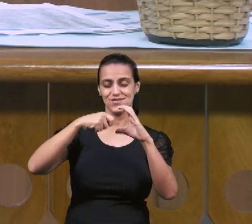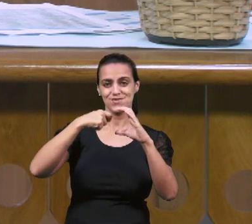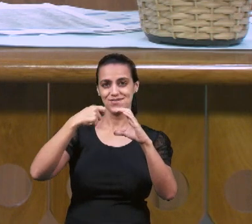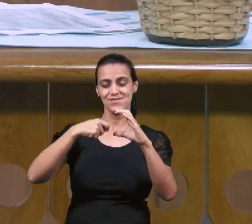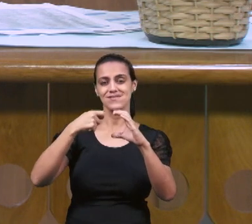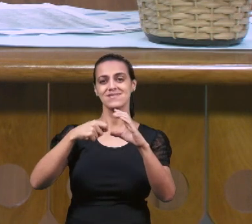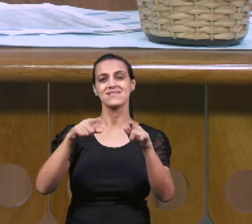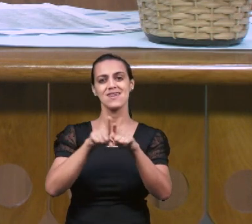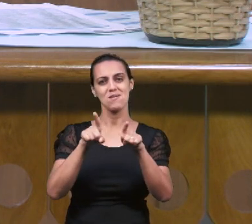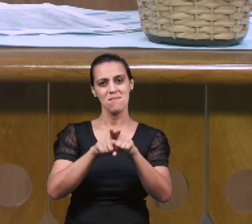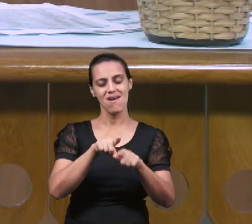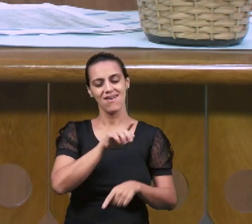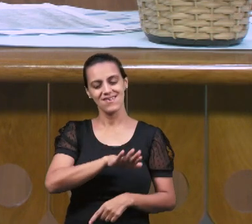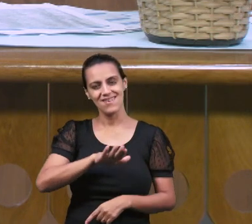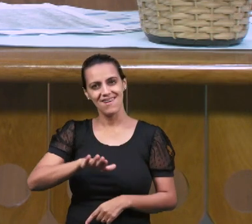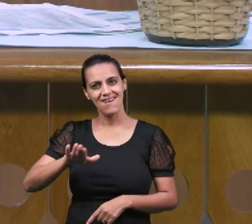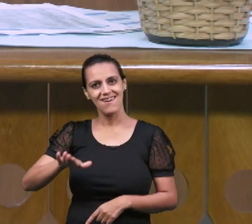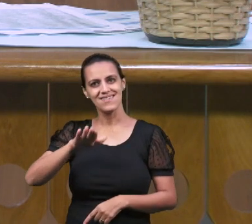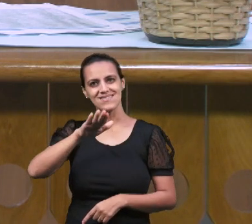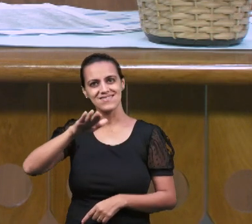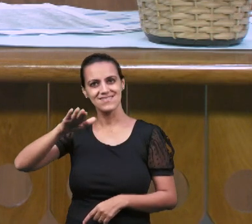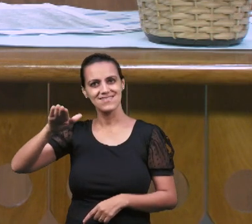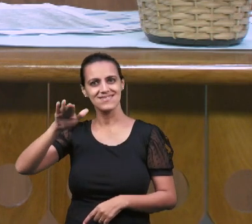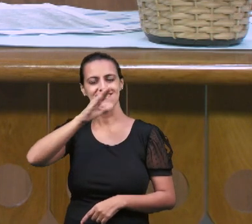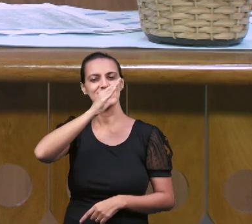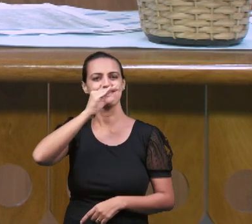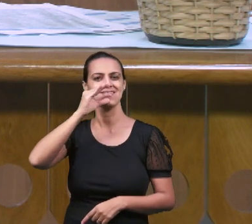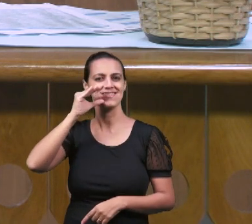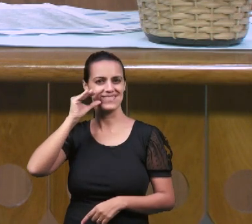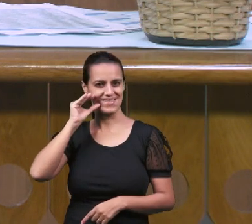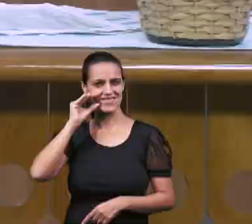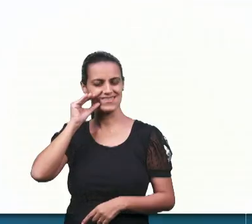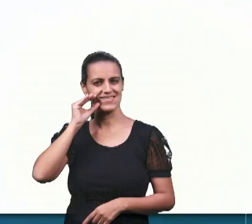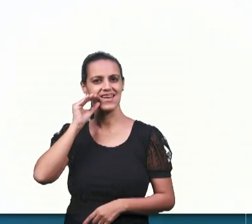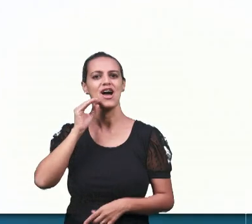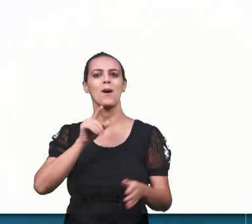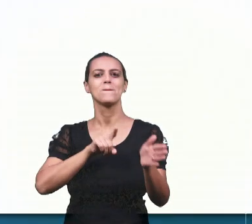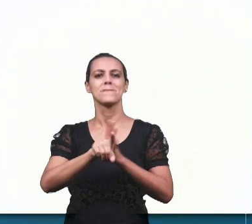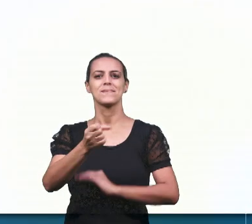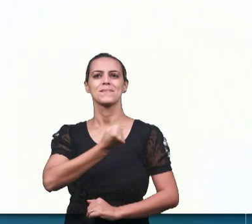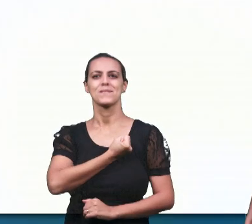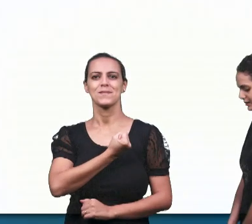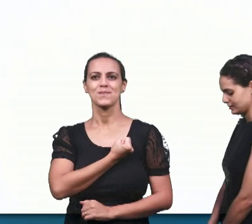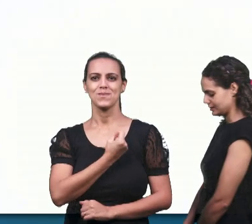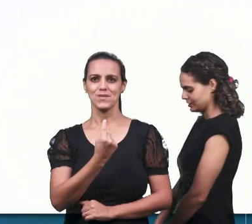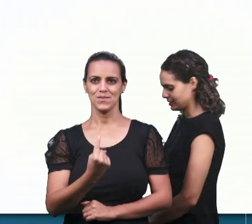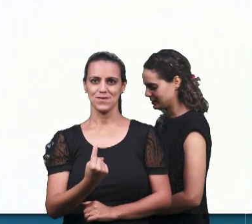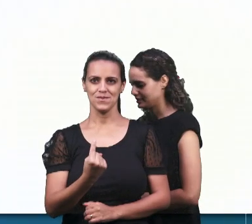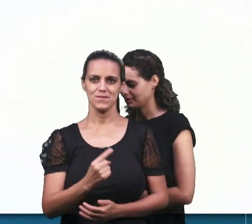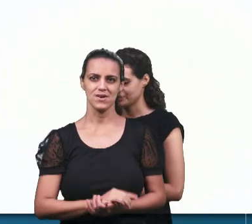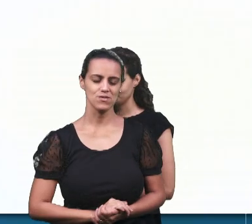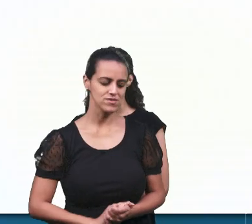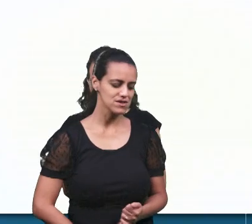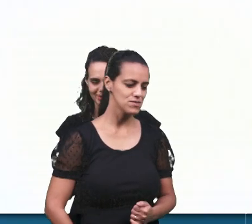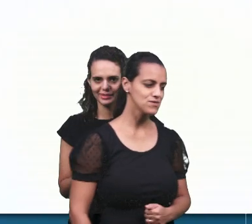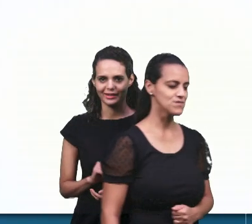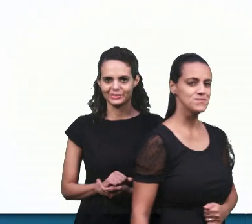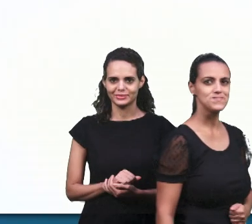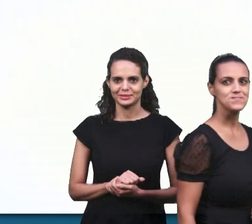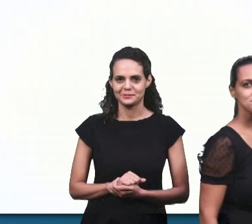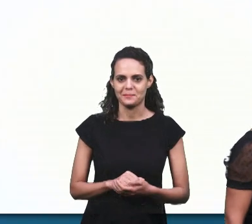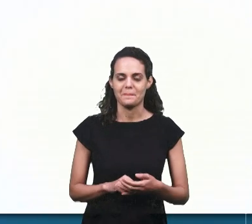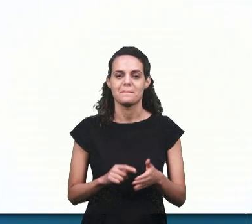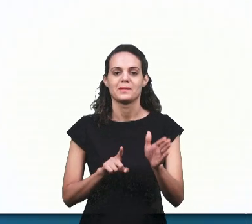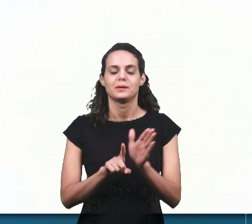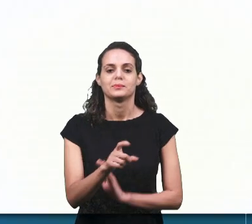les enfants intermédiaires et adolescents. Notre première question est la suivante. Elle est destinée à tous. Dans l'Évangile peut